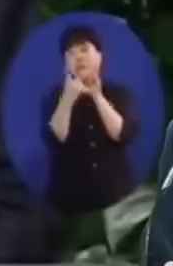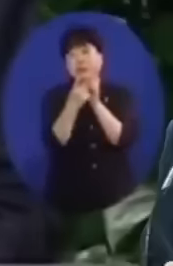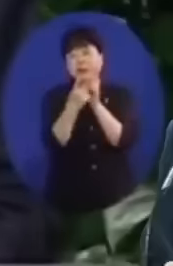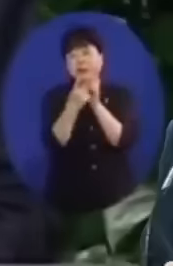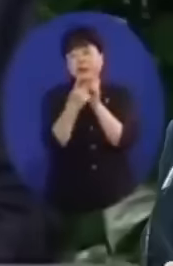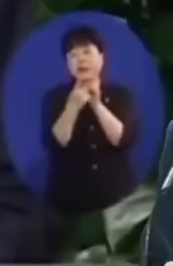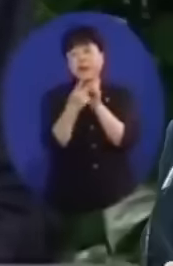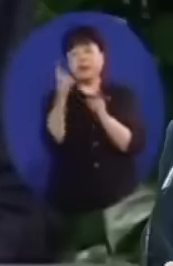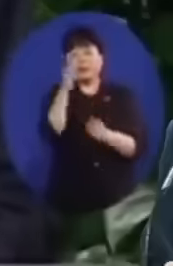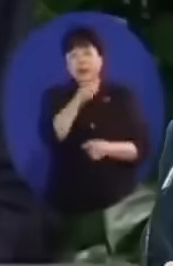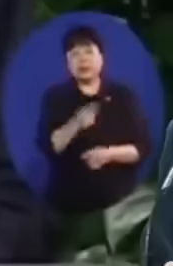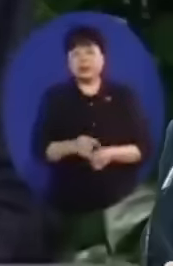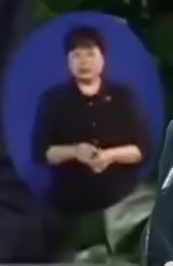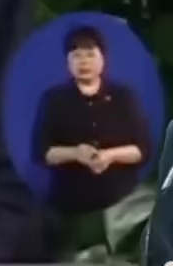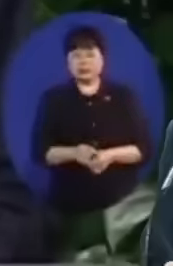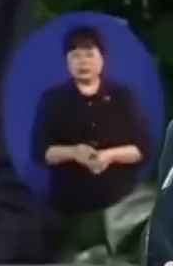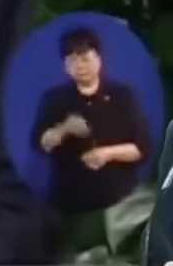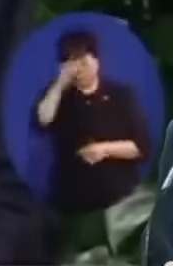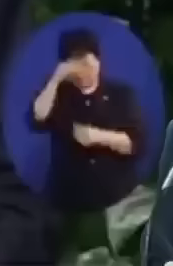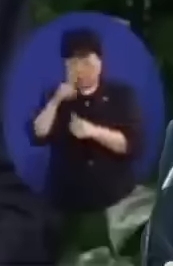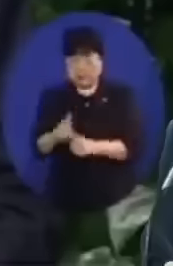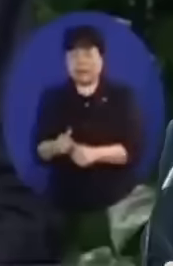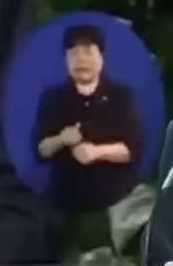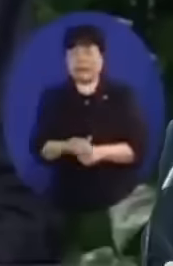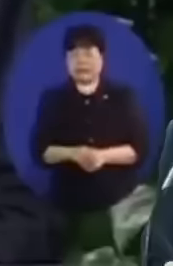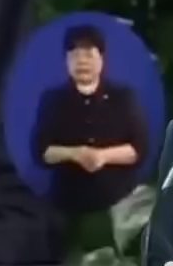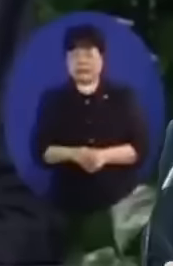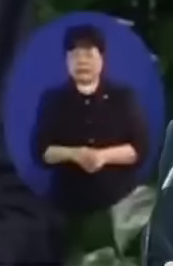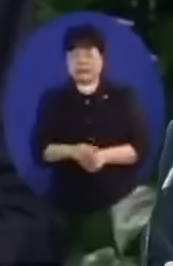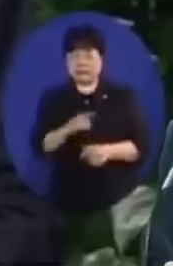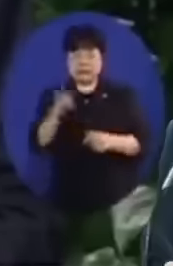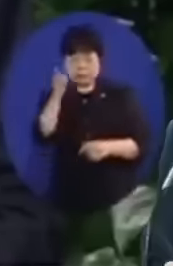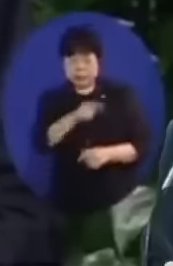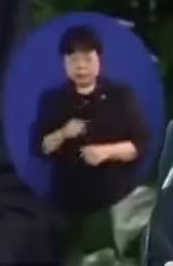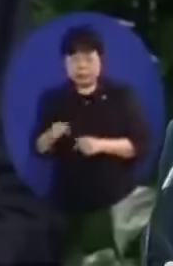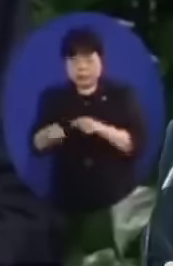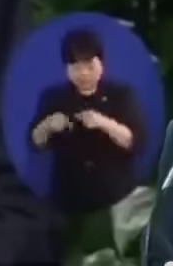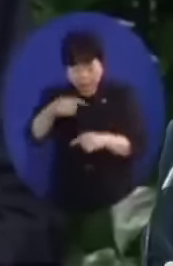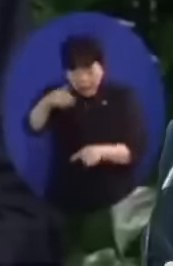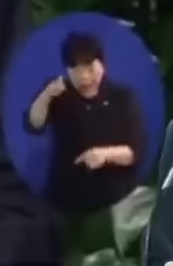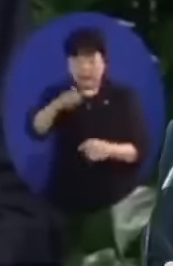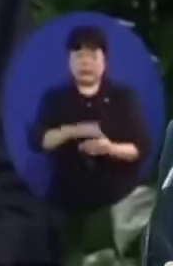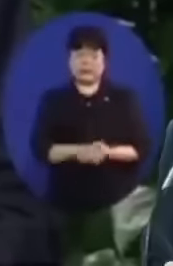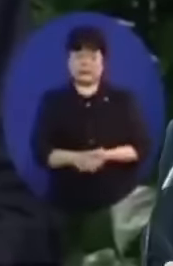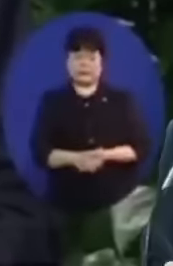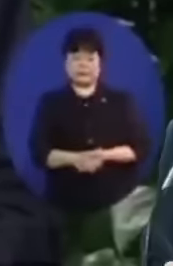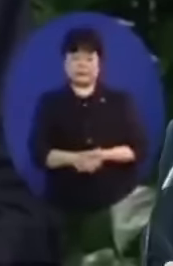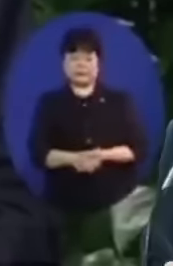사귀면 나쁜 친구를 따라서 한 발짝이라도 나쁜 데로 들어가게 되는 것입니다.